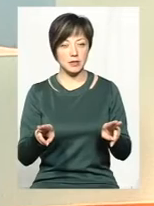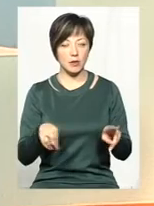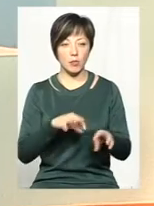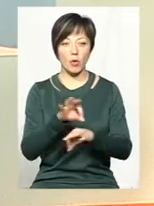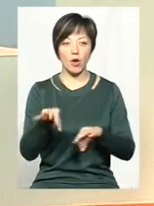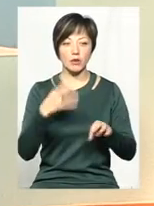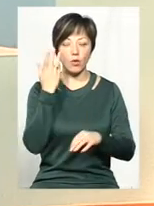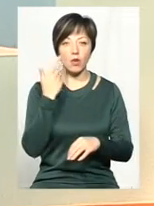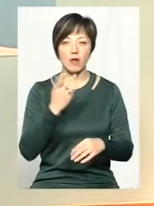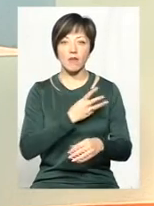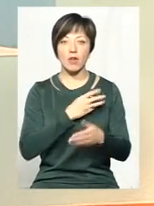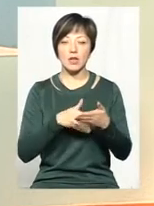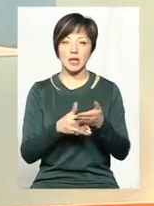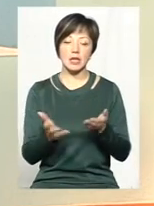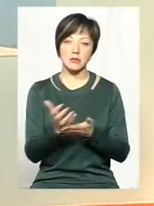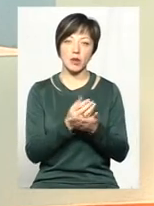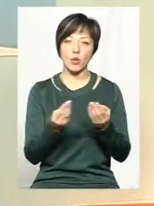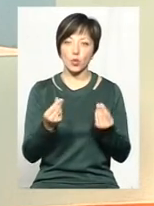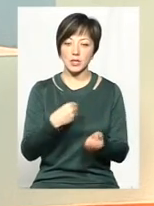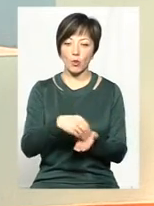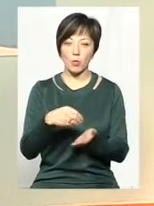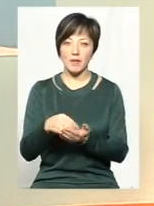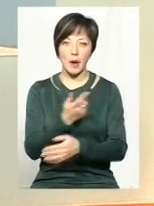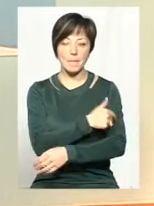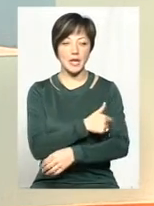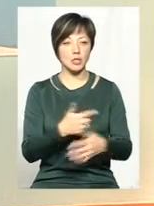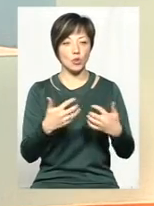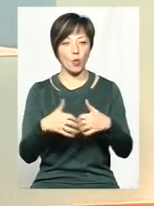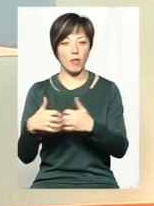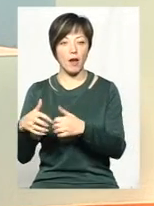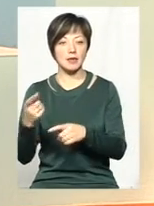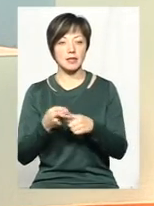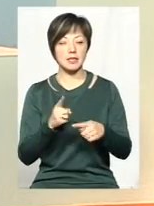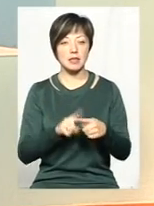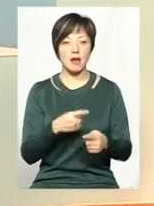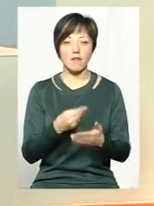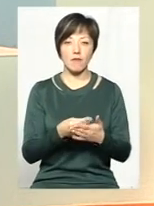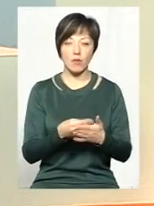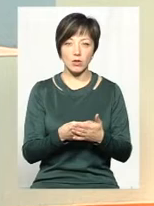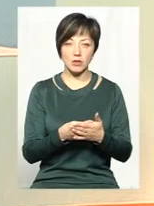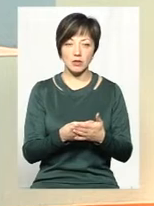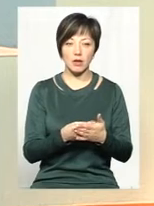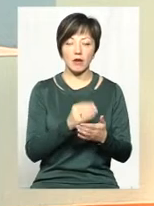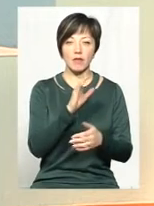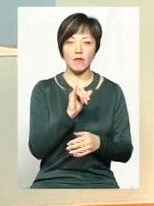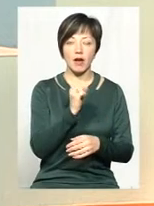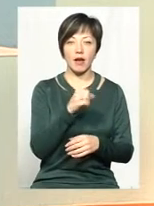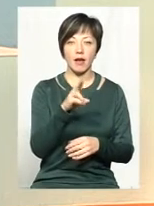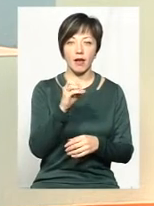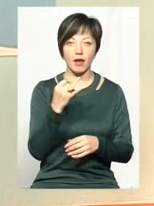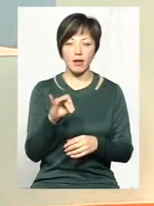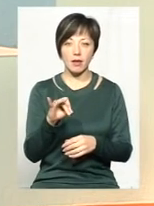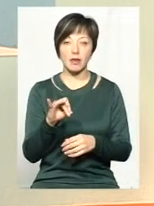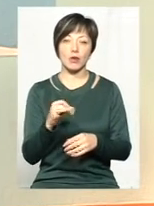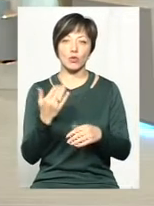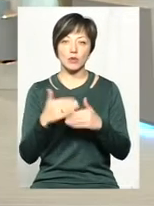проєкт, коли волонтери збирають кошти для закупівлі медичного обладнання. Це фонд «Велька оркестра», він більше 25